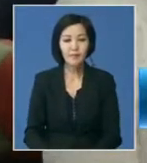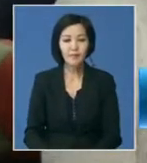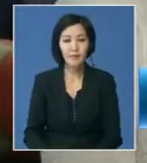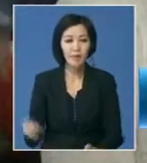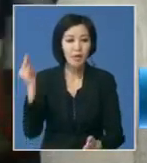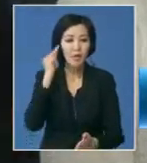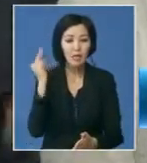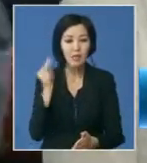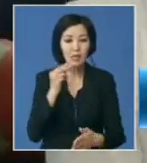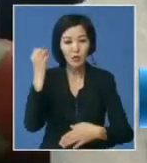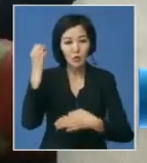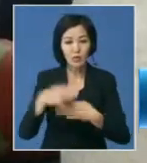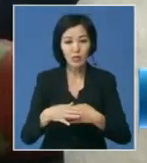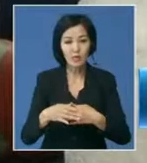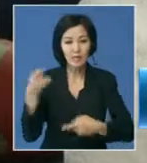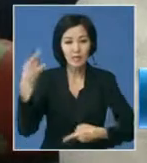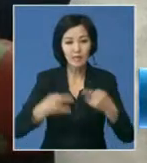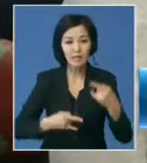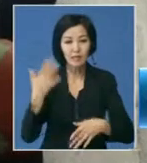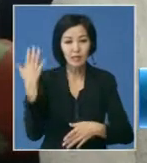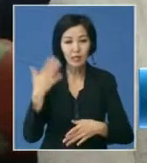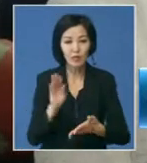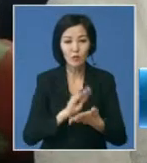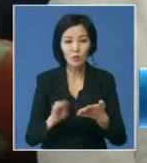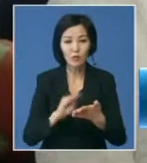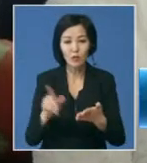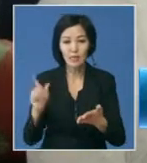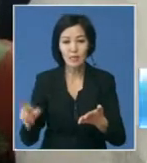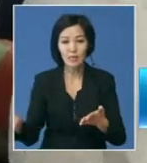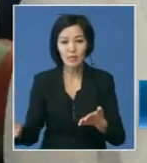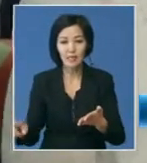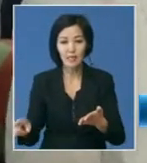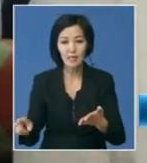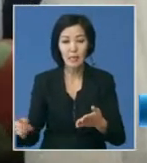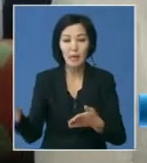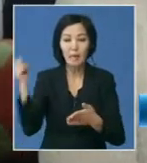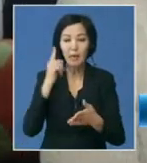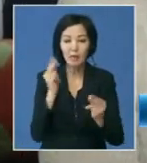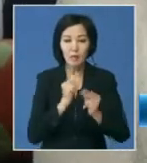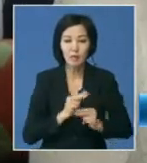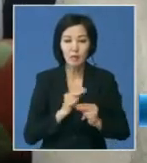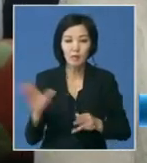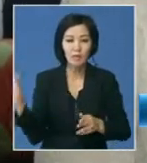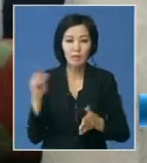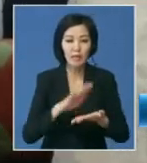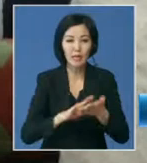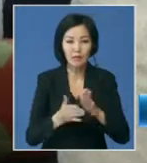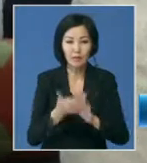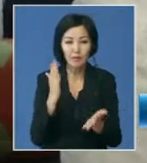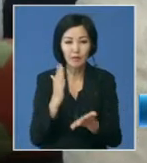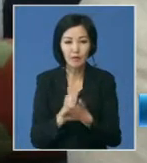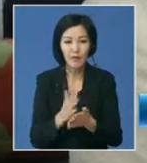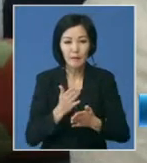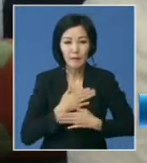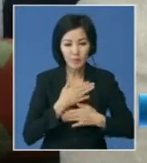Қытайдың орталық телевизиясынан 50-ден астам журналист келдік. Мұнда бағы өкілдерінің мобильді жұмыс жасауына барлық жағдай жасалған. Біздің